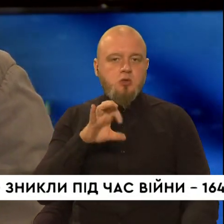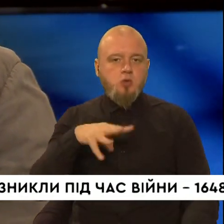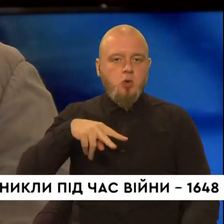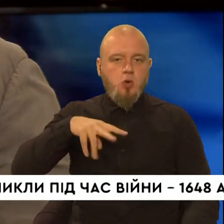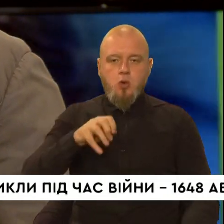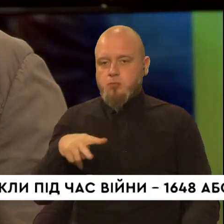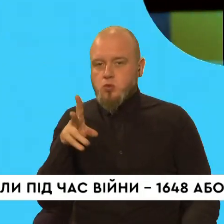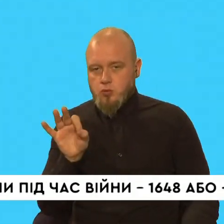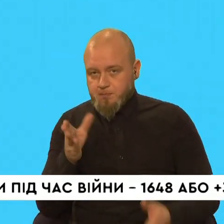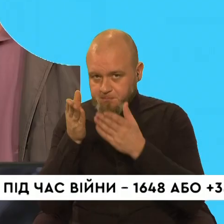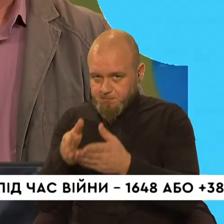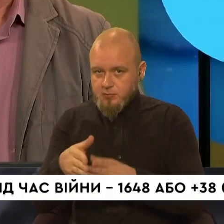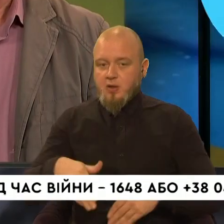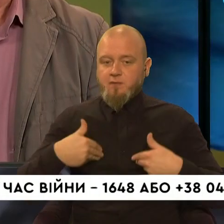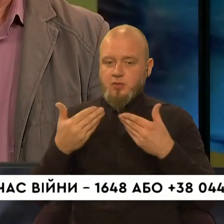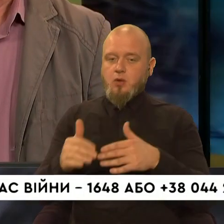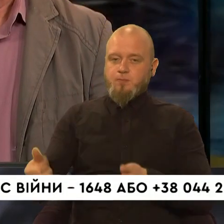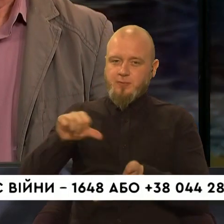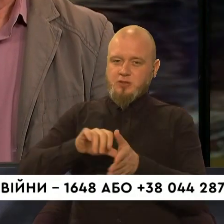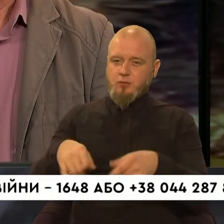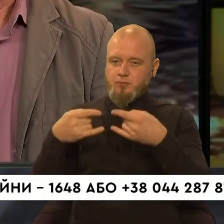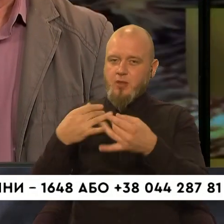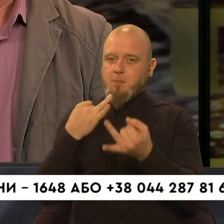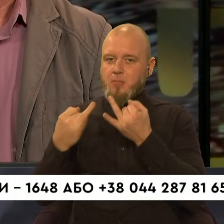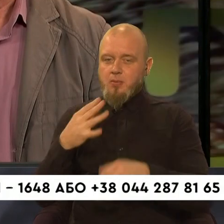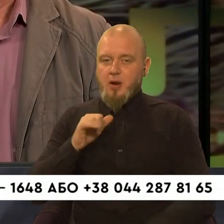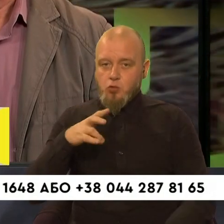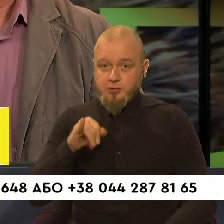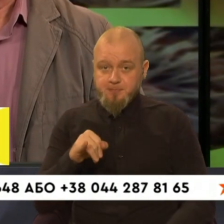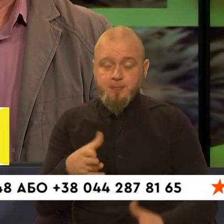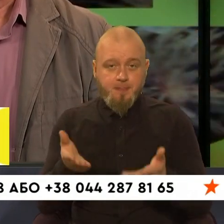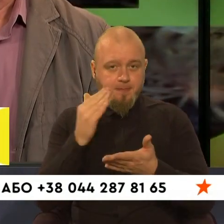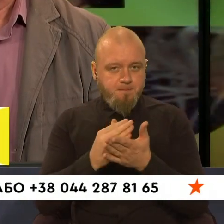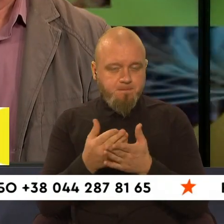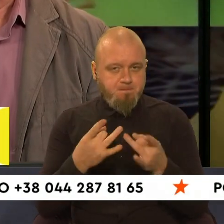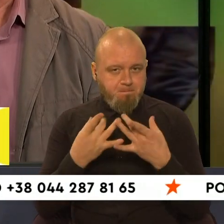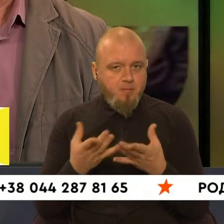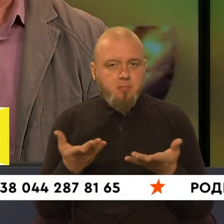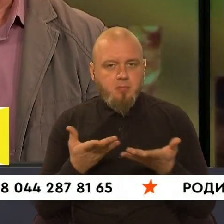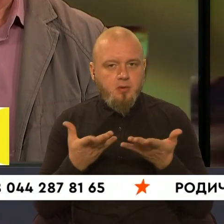Соломко. Ірино, вітаю наживо в марафоні. Отож,